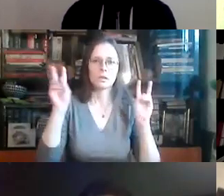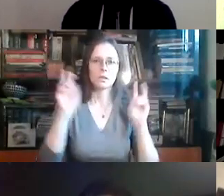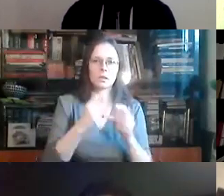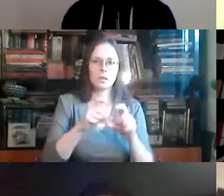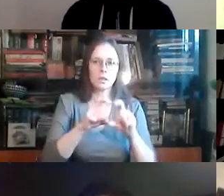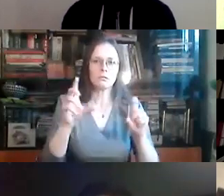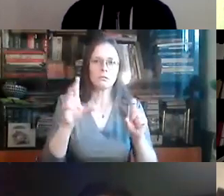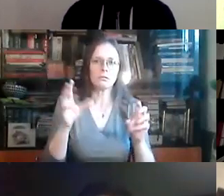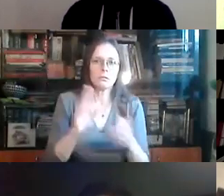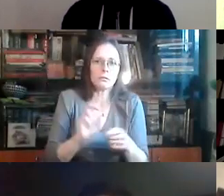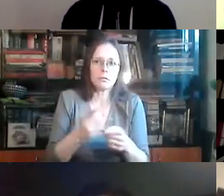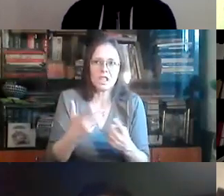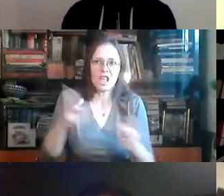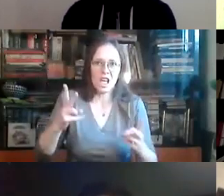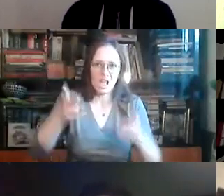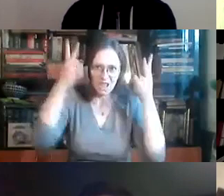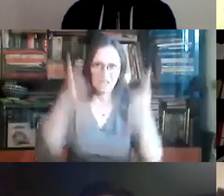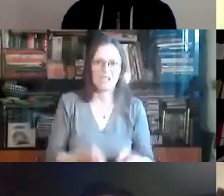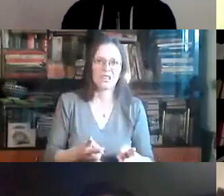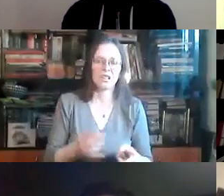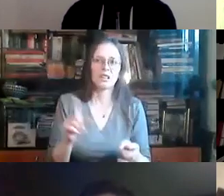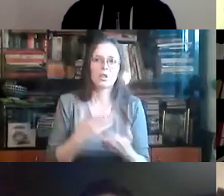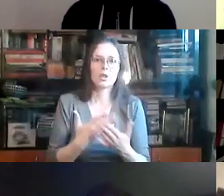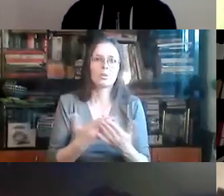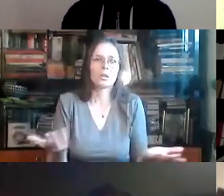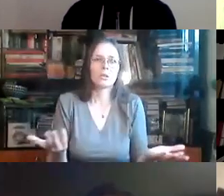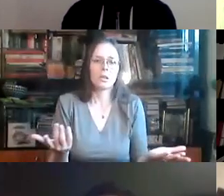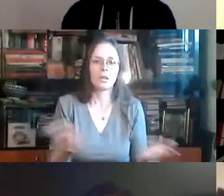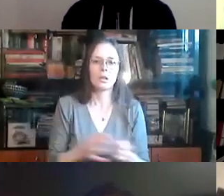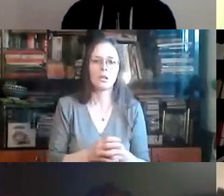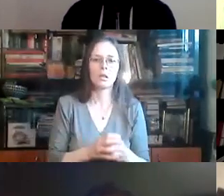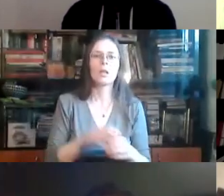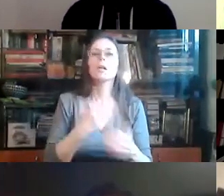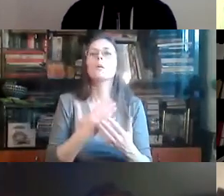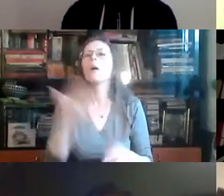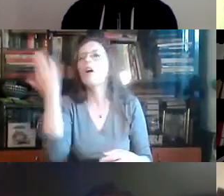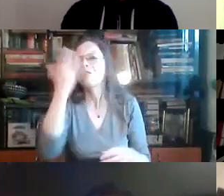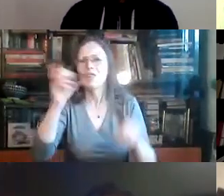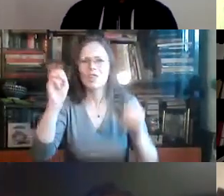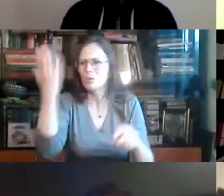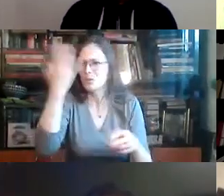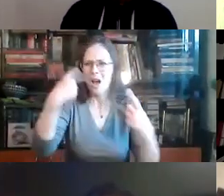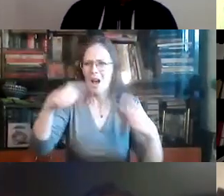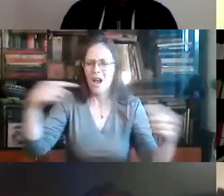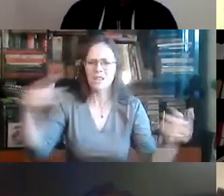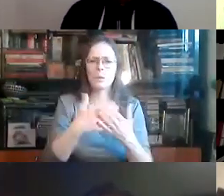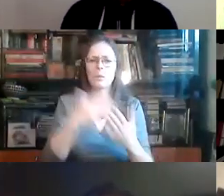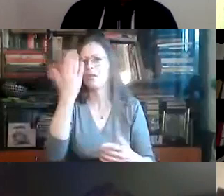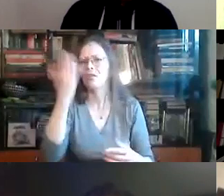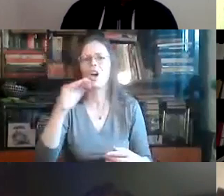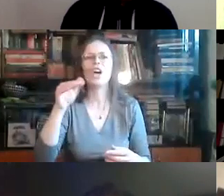Фильм «Титаник» — это фильм не о «Титанике», и это о людях. Также и здесь мы будем. И с другой